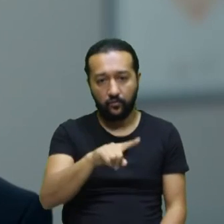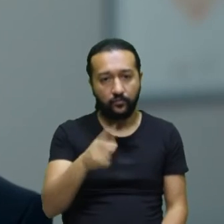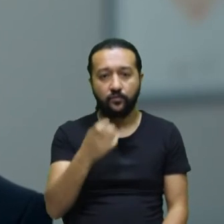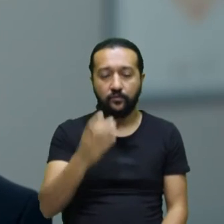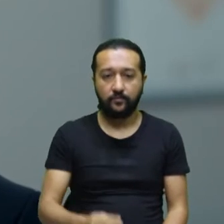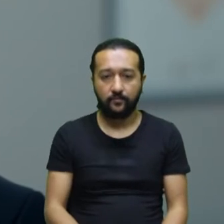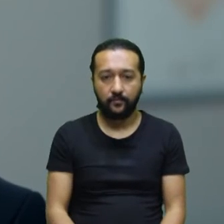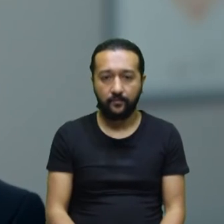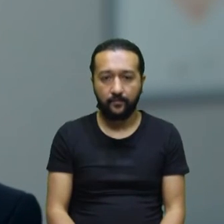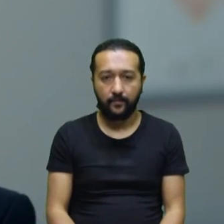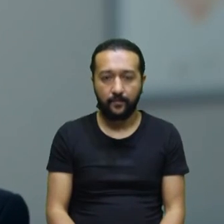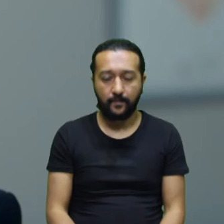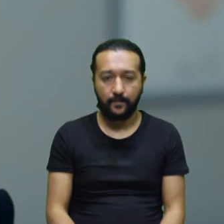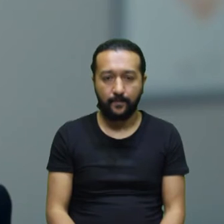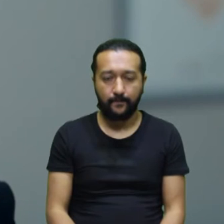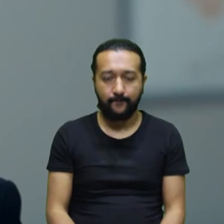bulurum.